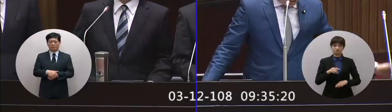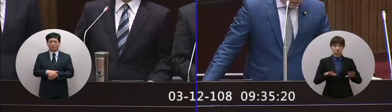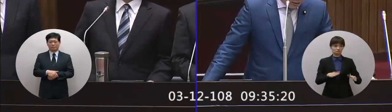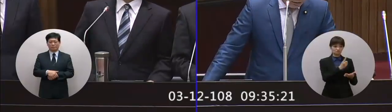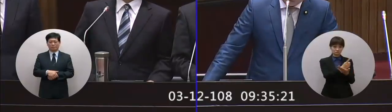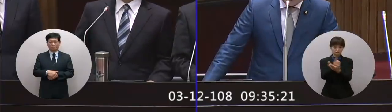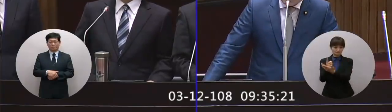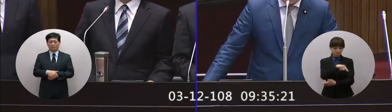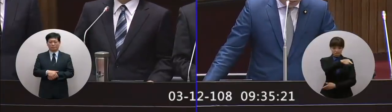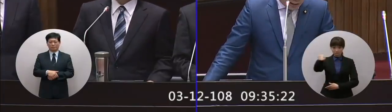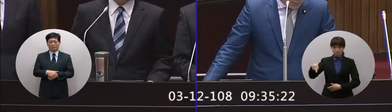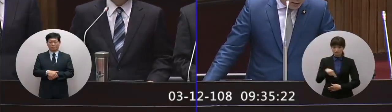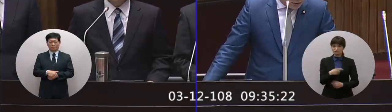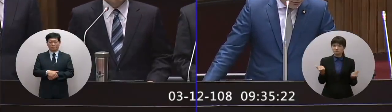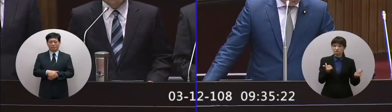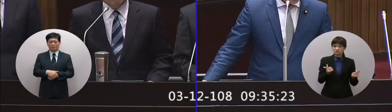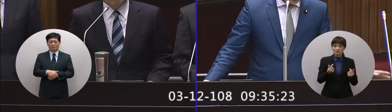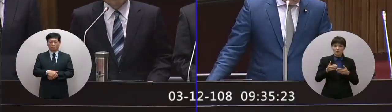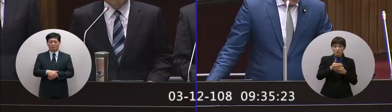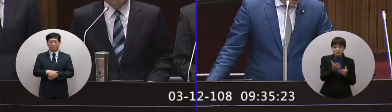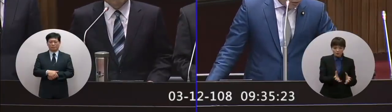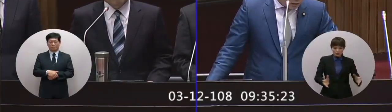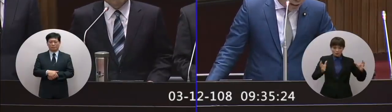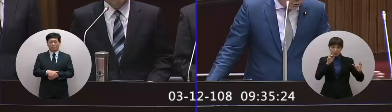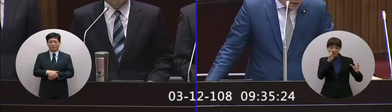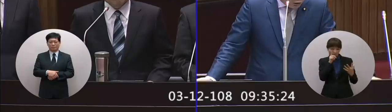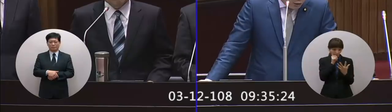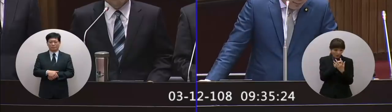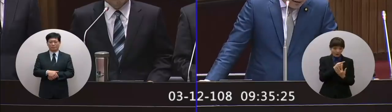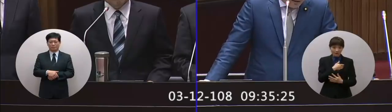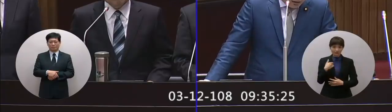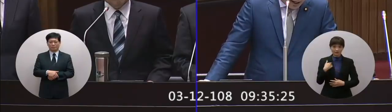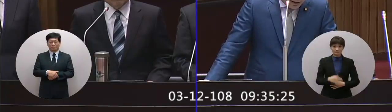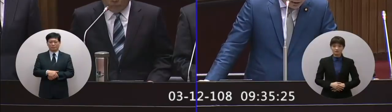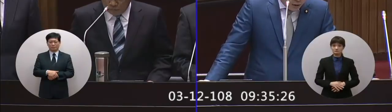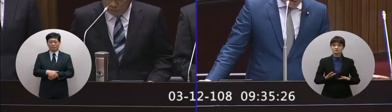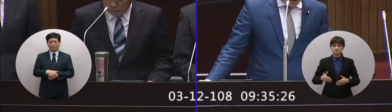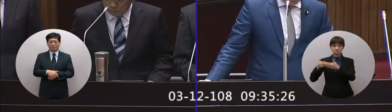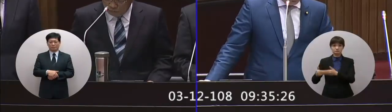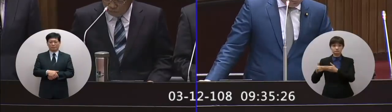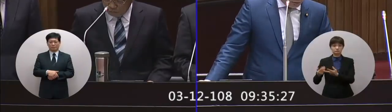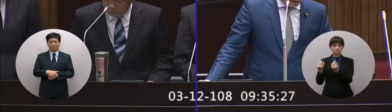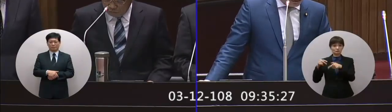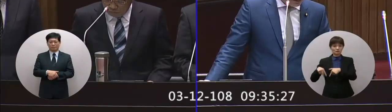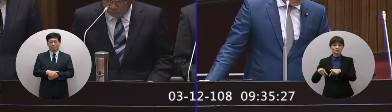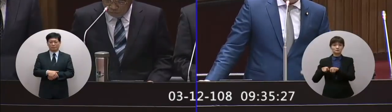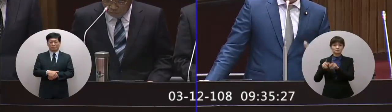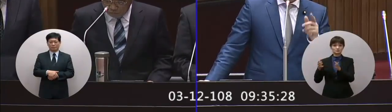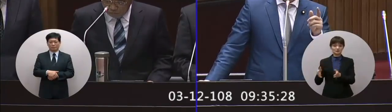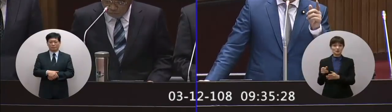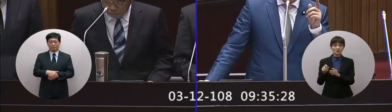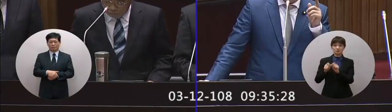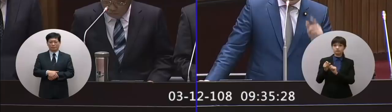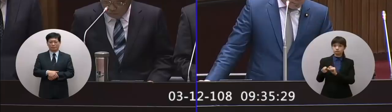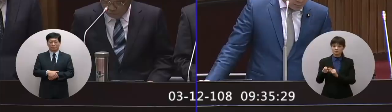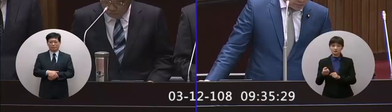各位朋友，都像鱼缸里面的金鱼。中国大陆的数位平台用来购票、付款，基本条件就